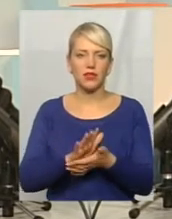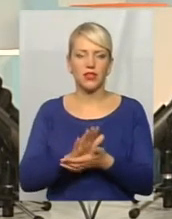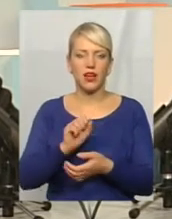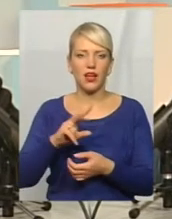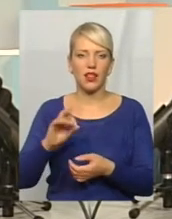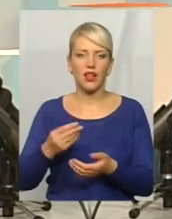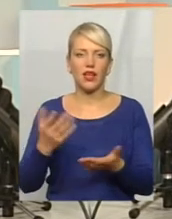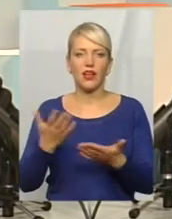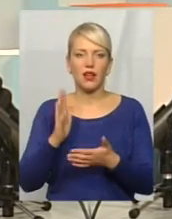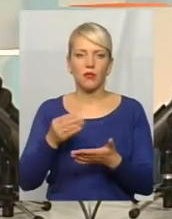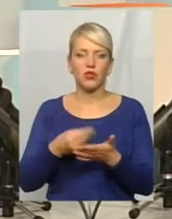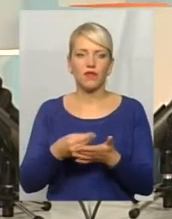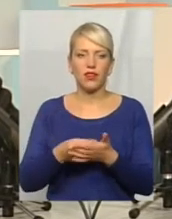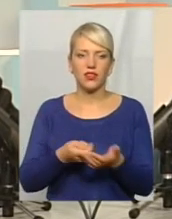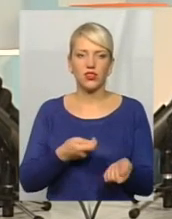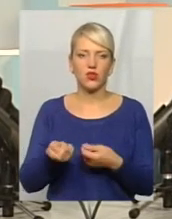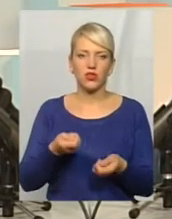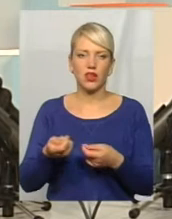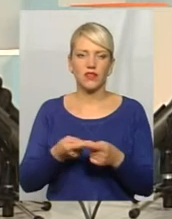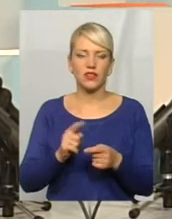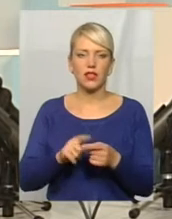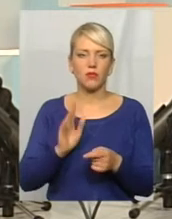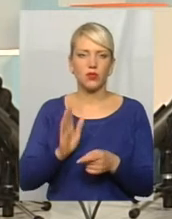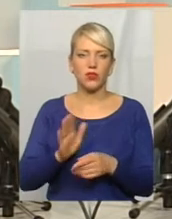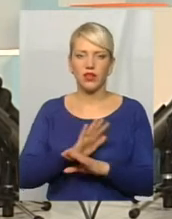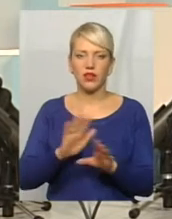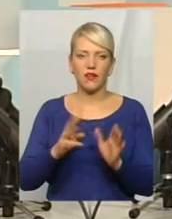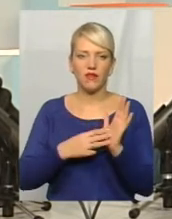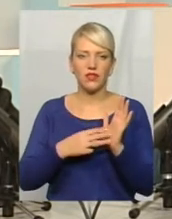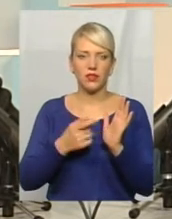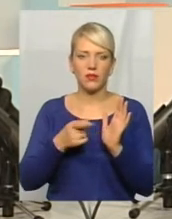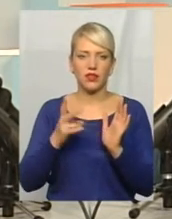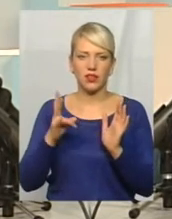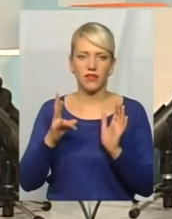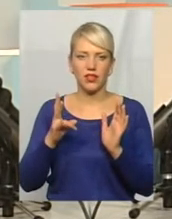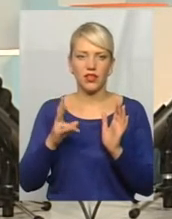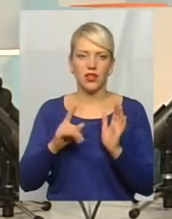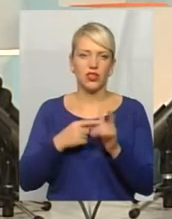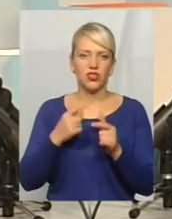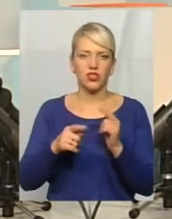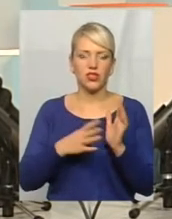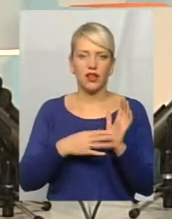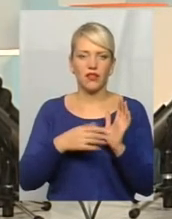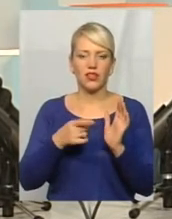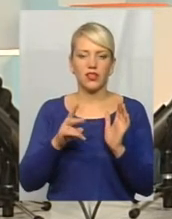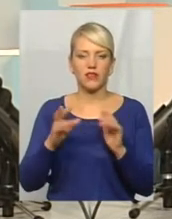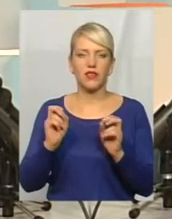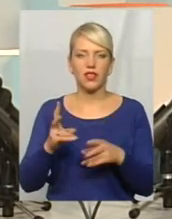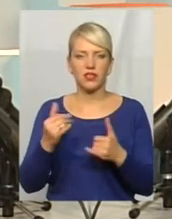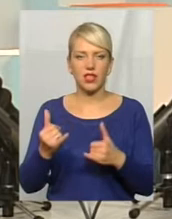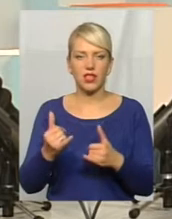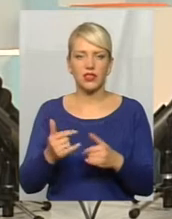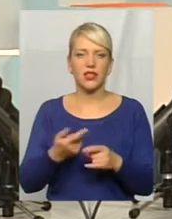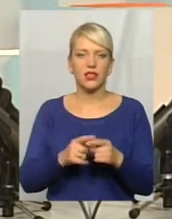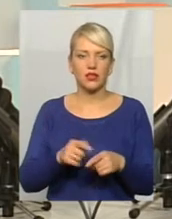яка вартість тоді буде доставки? Це буде далеко не 8 гривень чи 9 гривень, як наразі. Так? Це